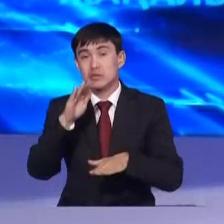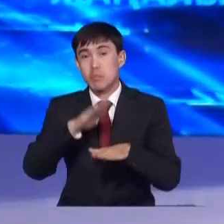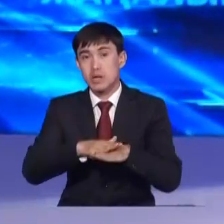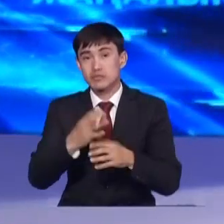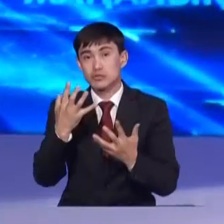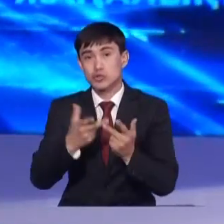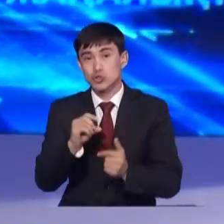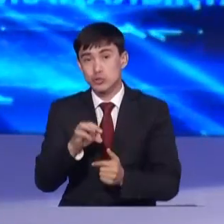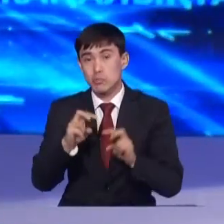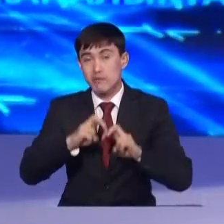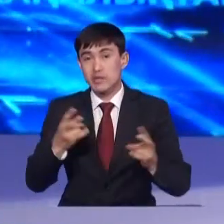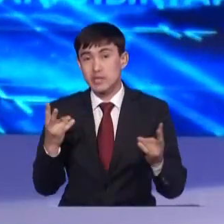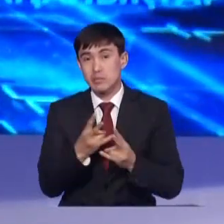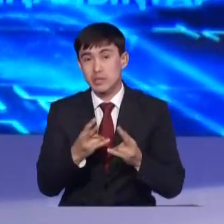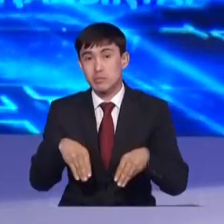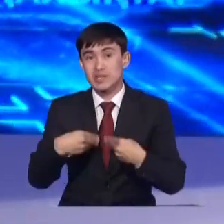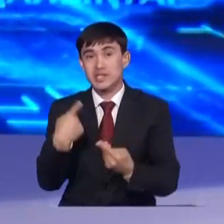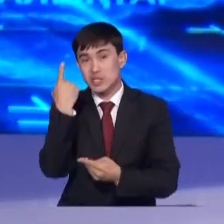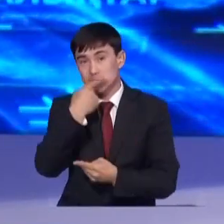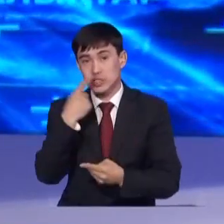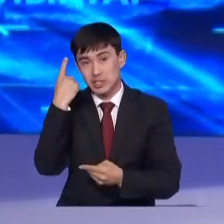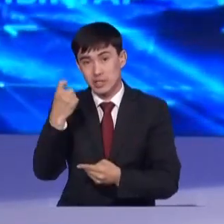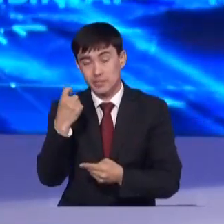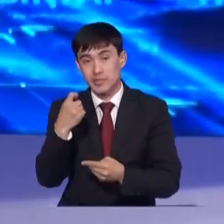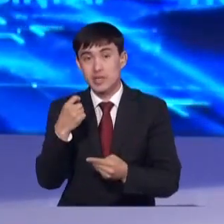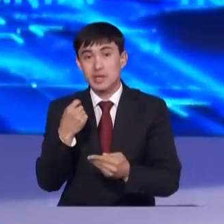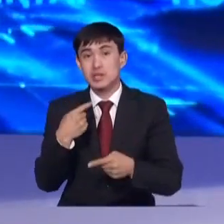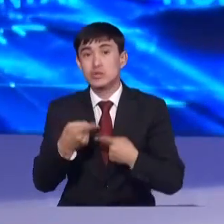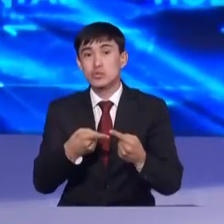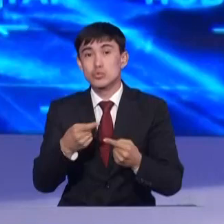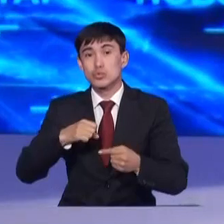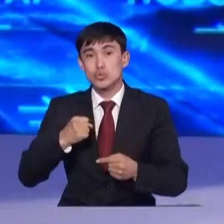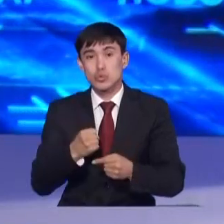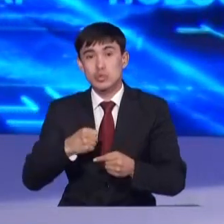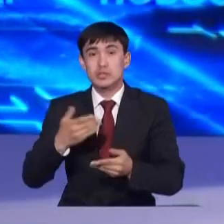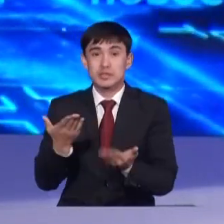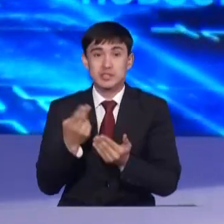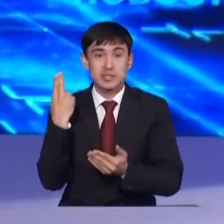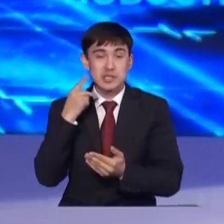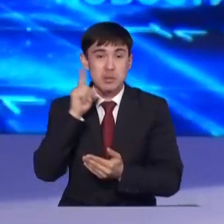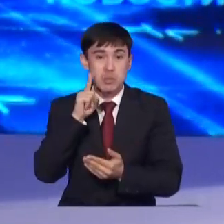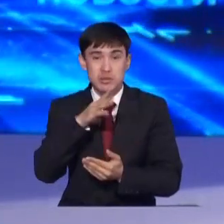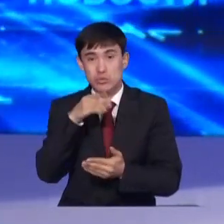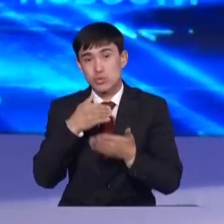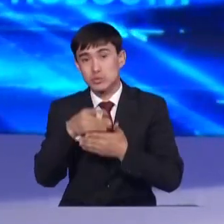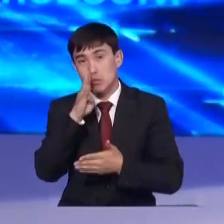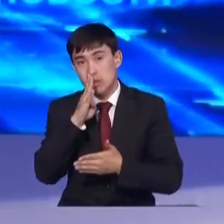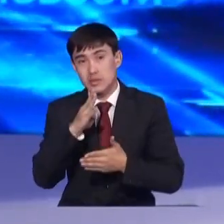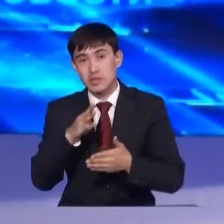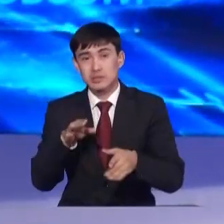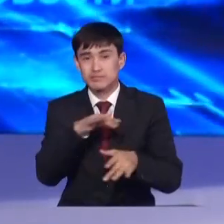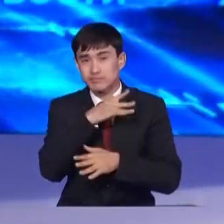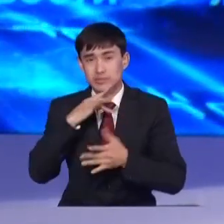счёта для проверки необходимо предоставить личные данные и конец друг Займи денег до зарплаты Как как только не